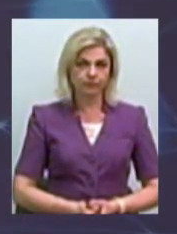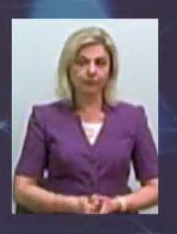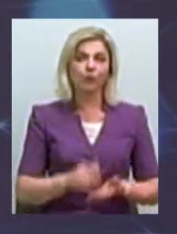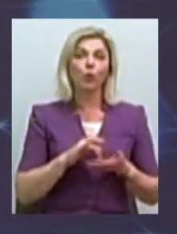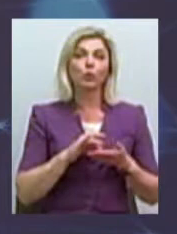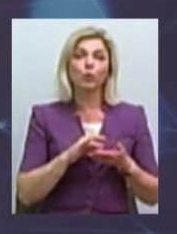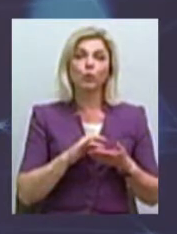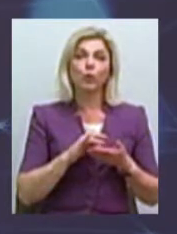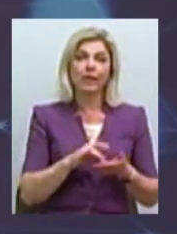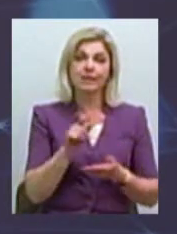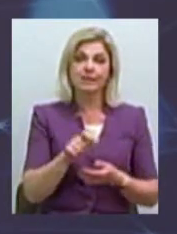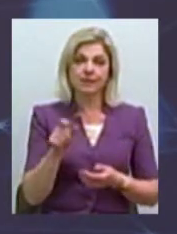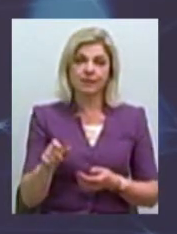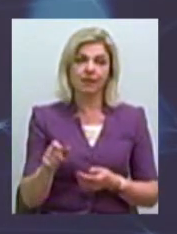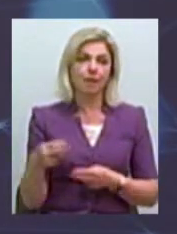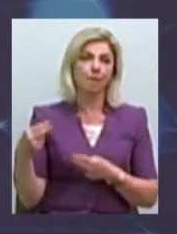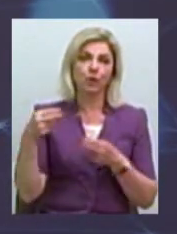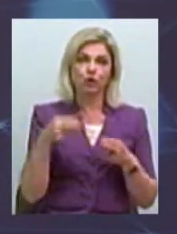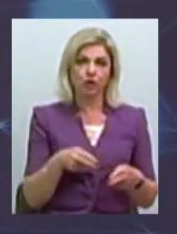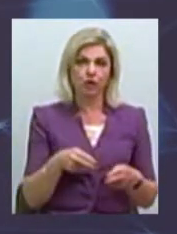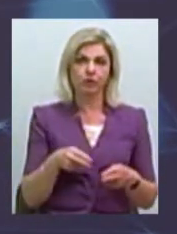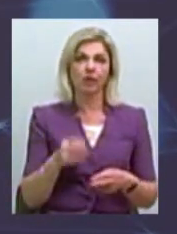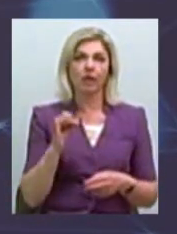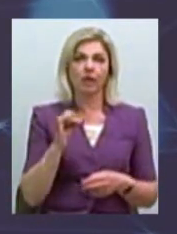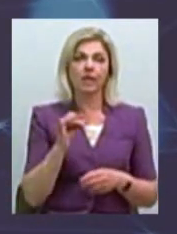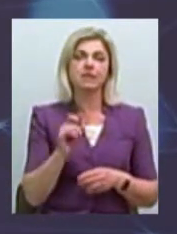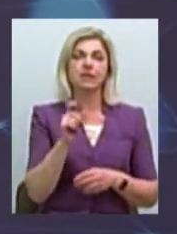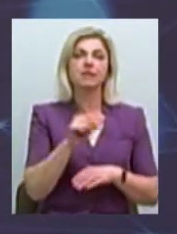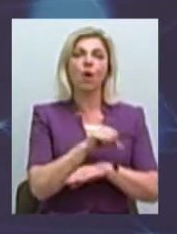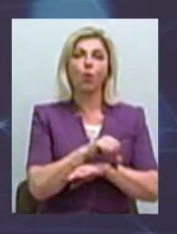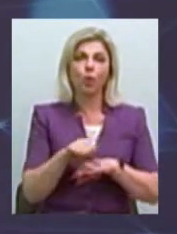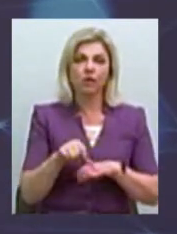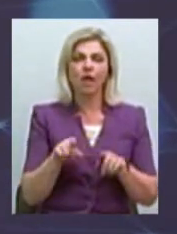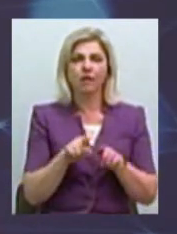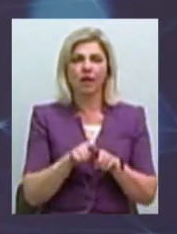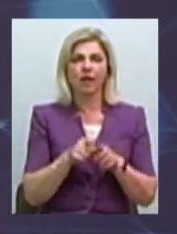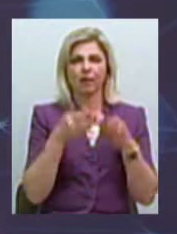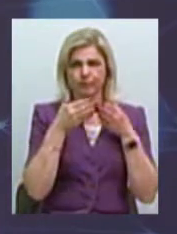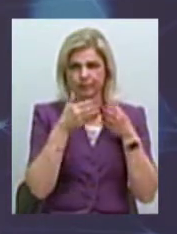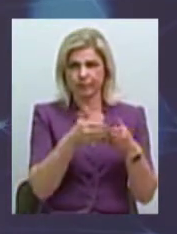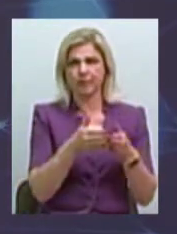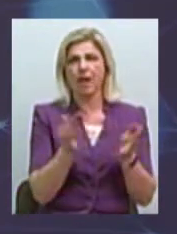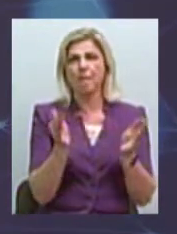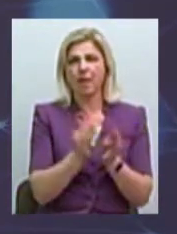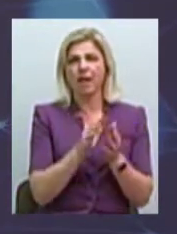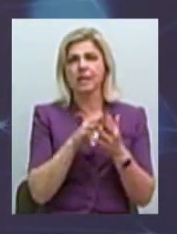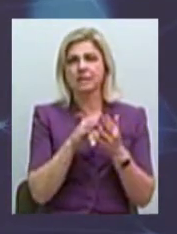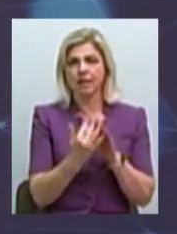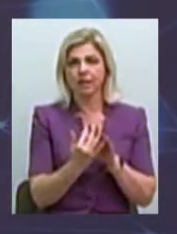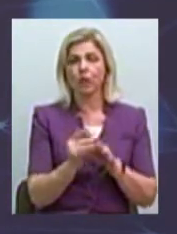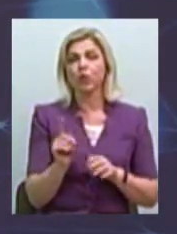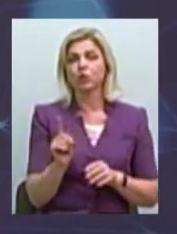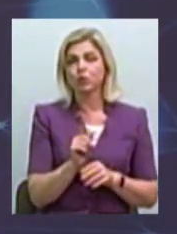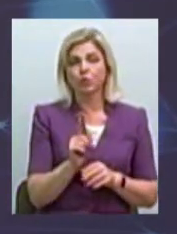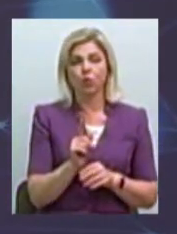туристи приїжджають і за кордоном в такі забиті маленькі селища, що